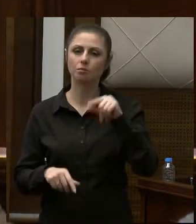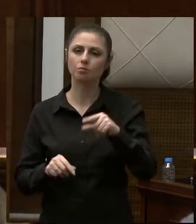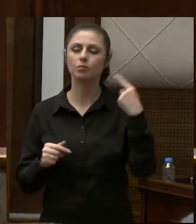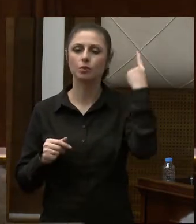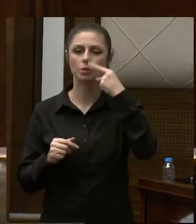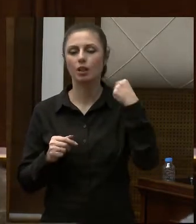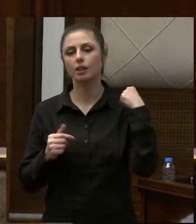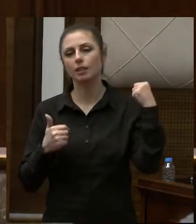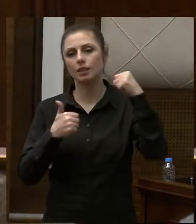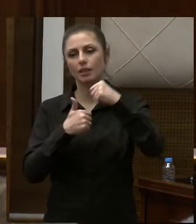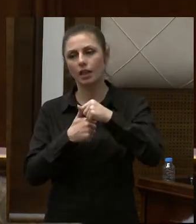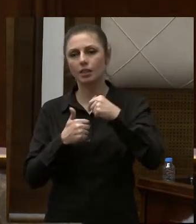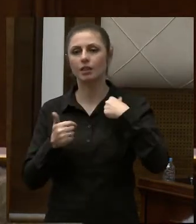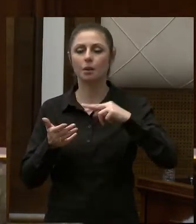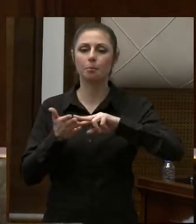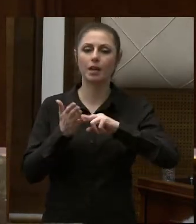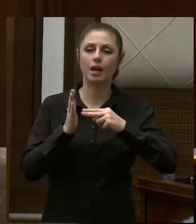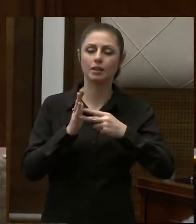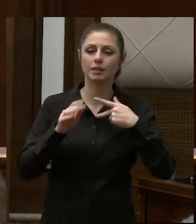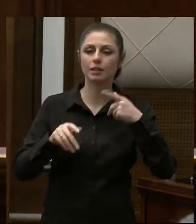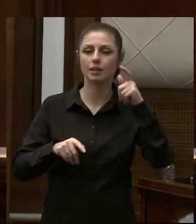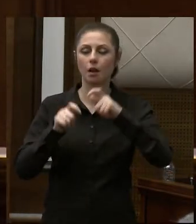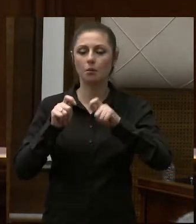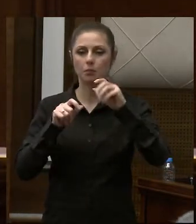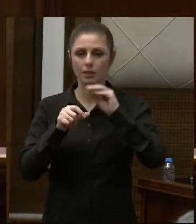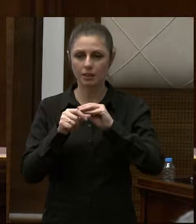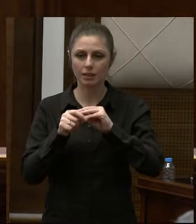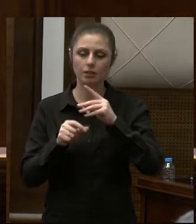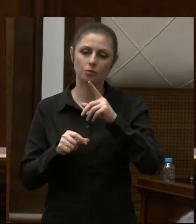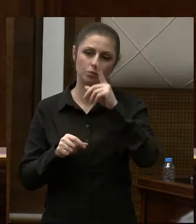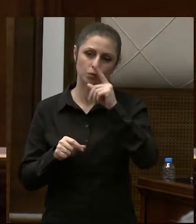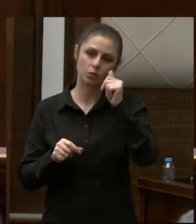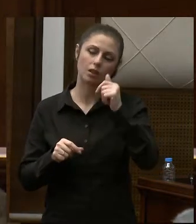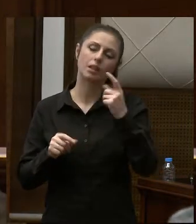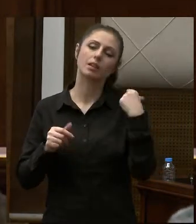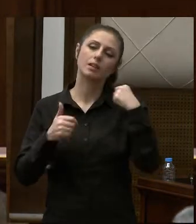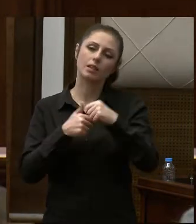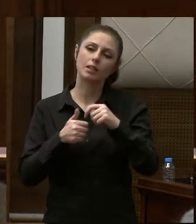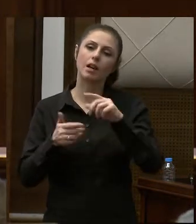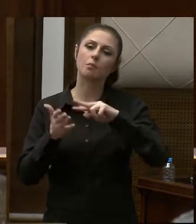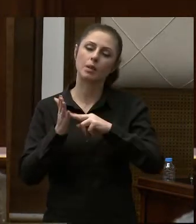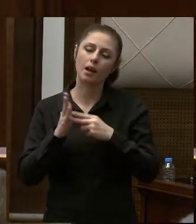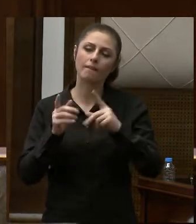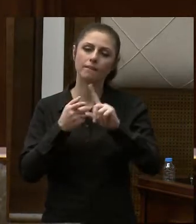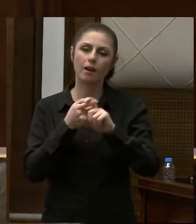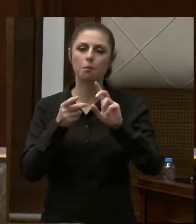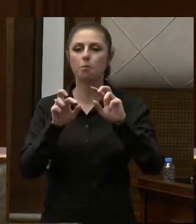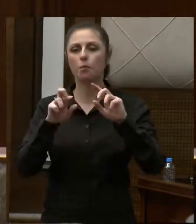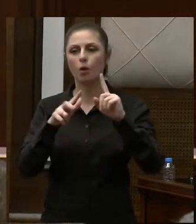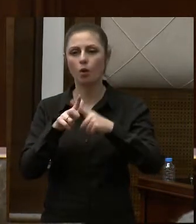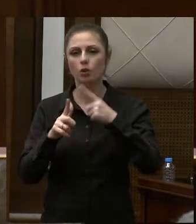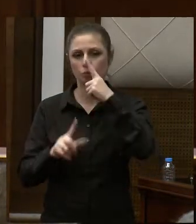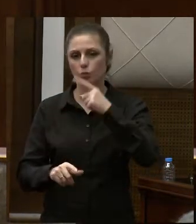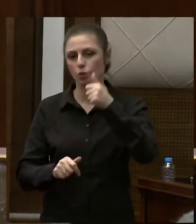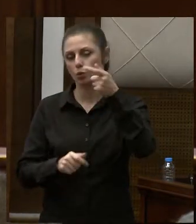Tekrar planlarımızın yapılmasından sorumlu müdürlüğün adının tekrar Plan ve Proje Müdürlüğü olarak